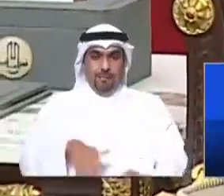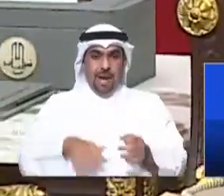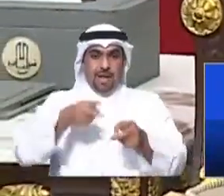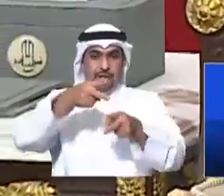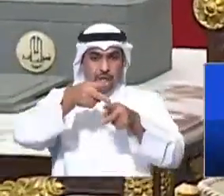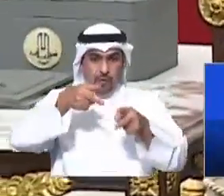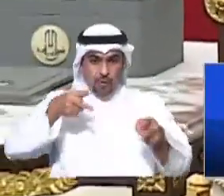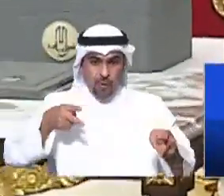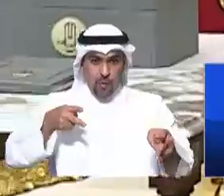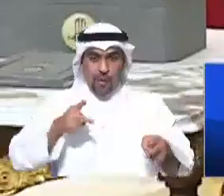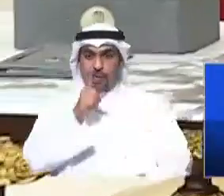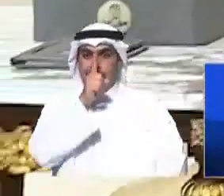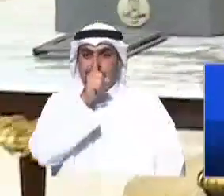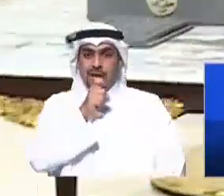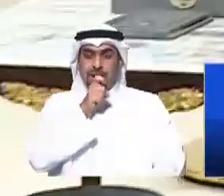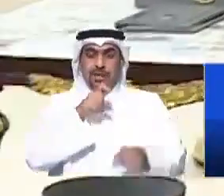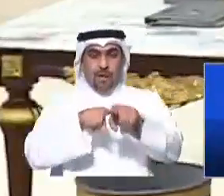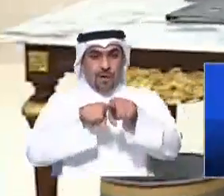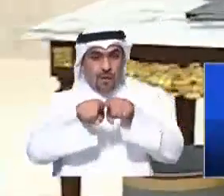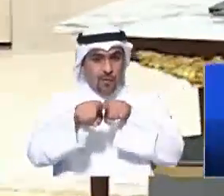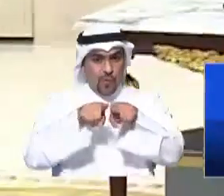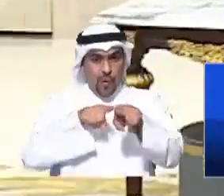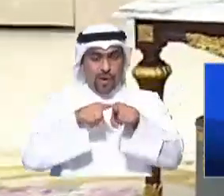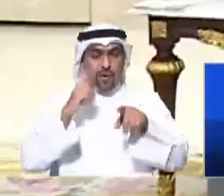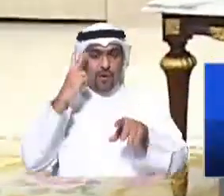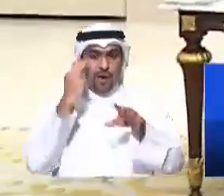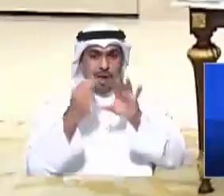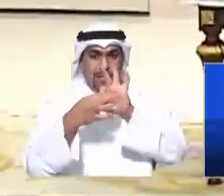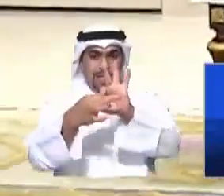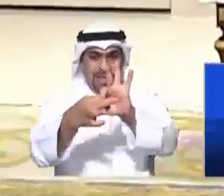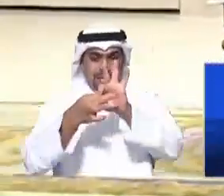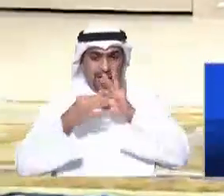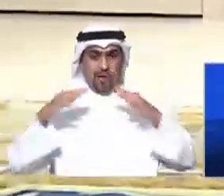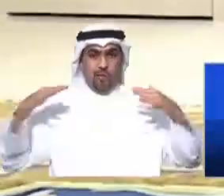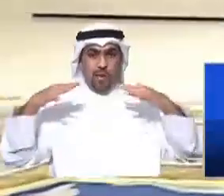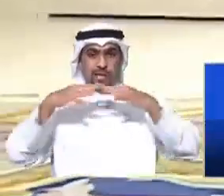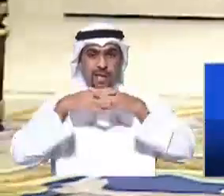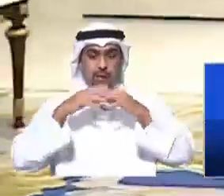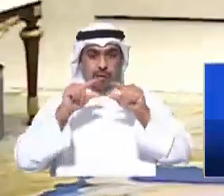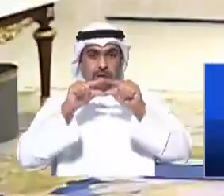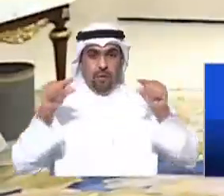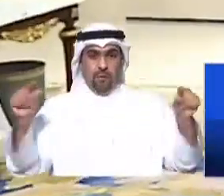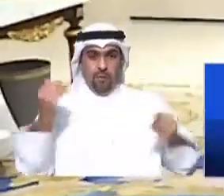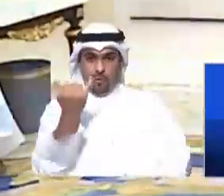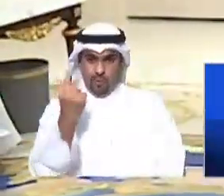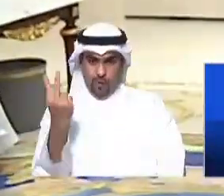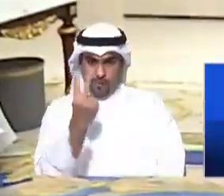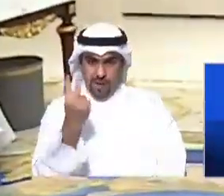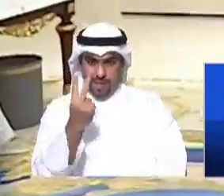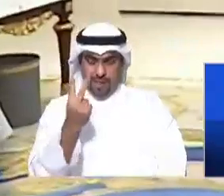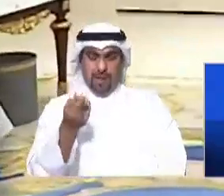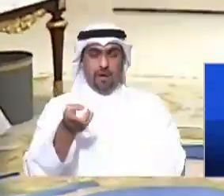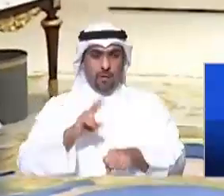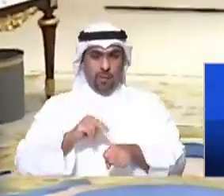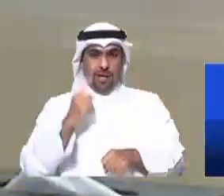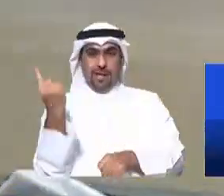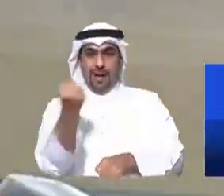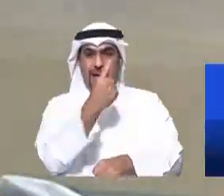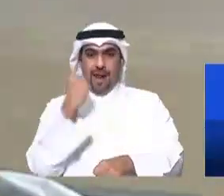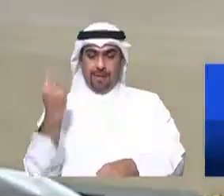والشعبين الشقيقين، بالإضافة إلى القضايا ذات الاهتمام المشترك وآخر المستجدات على الساحتين الإقليمية